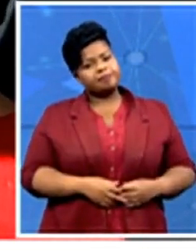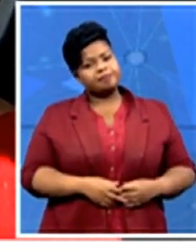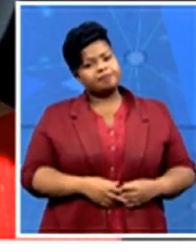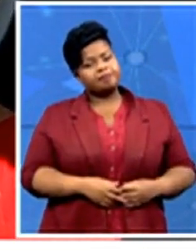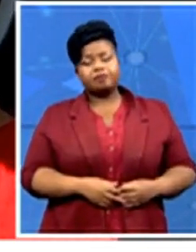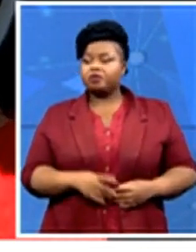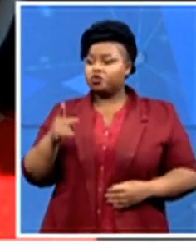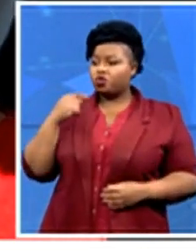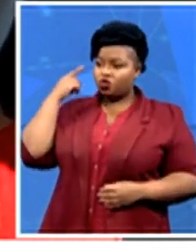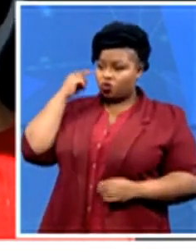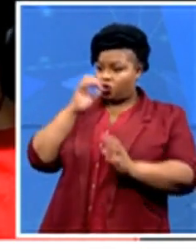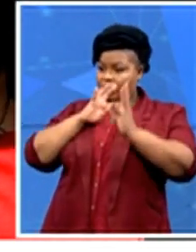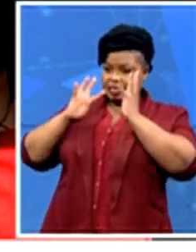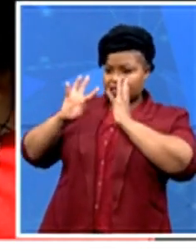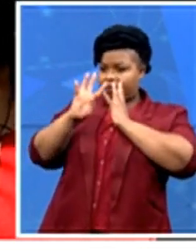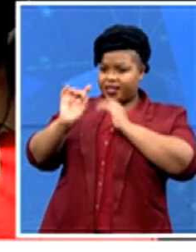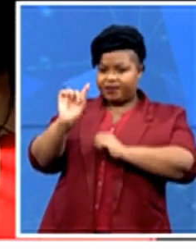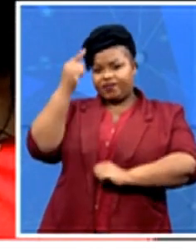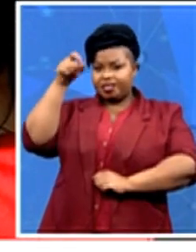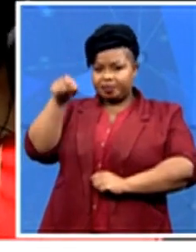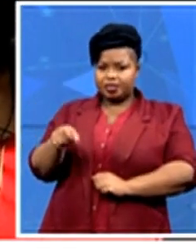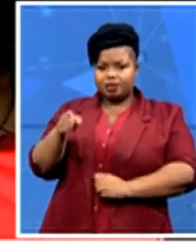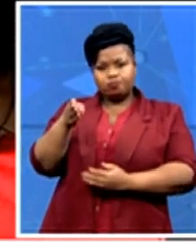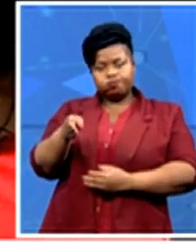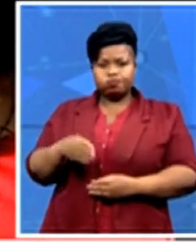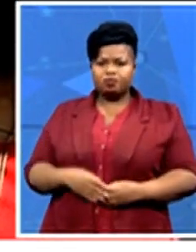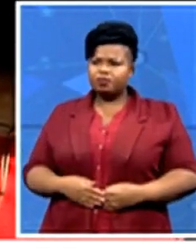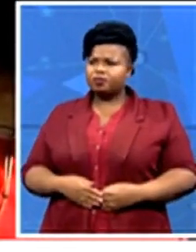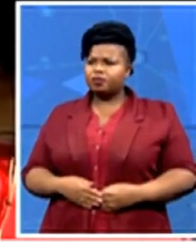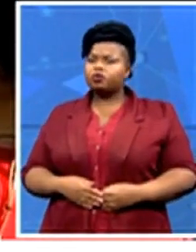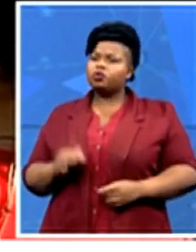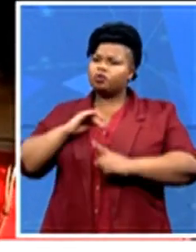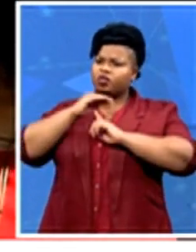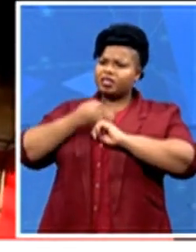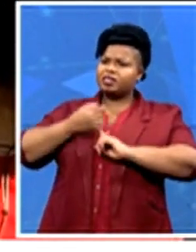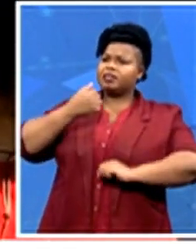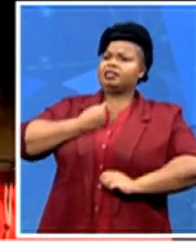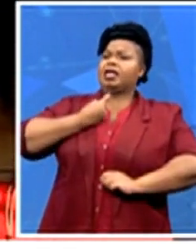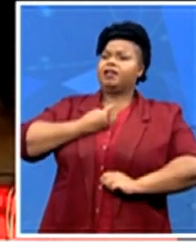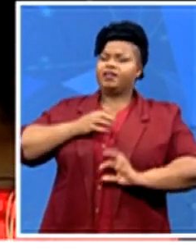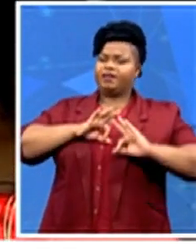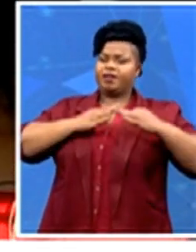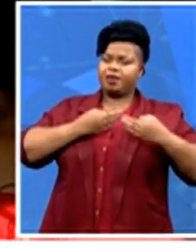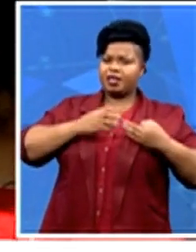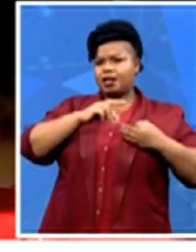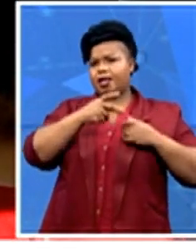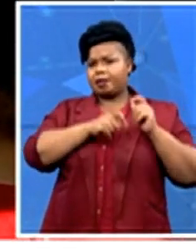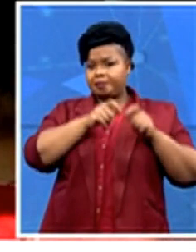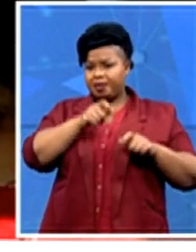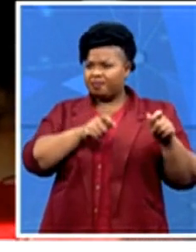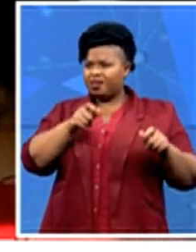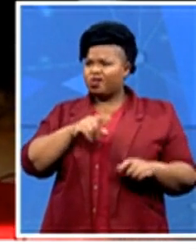lana uvikela wena nomndeni wakho nabanye futhi yini lo izwile ukuthi le